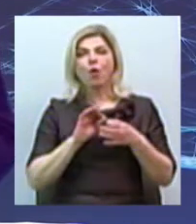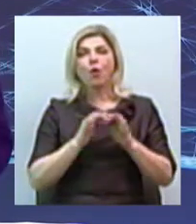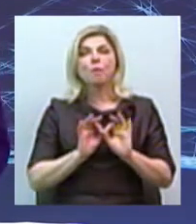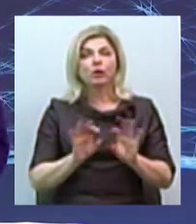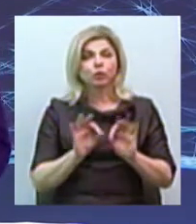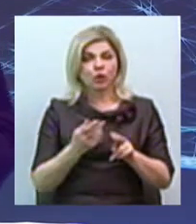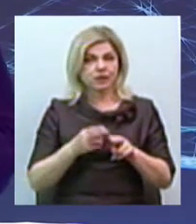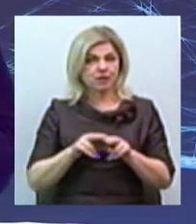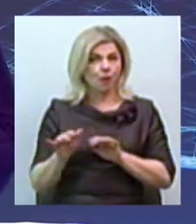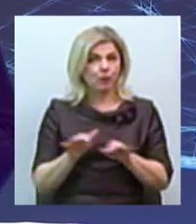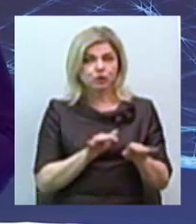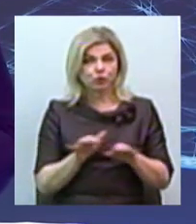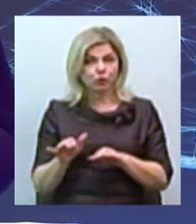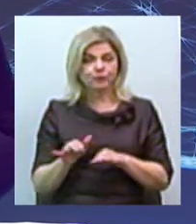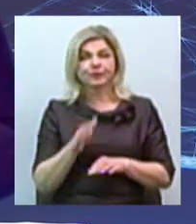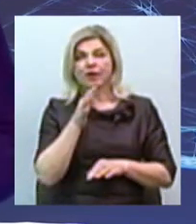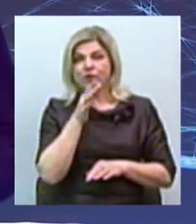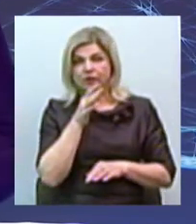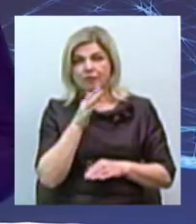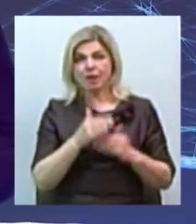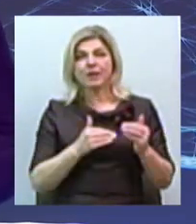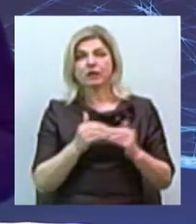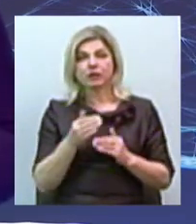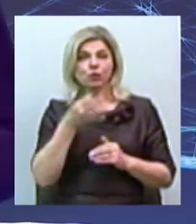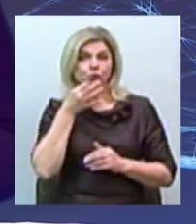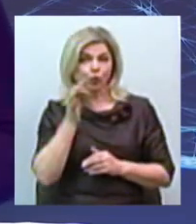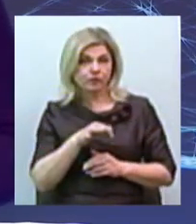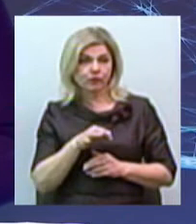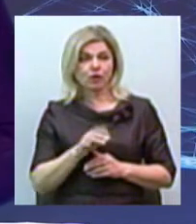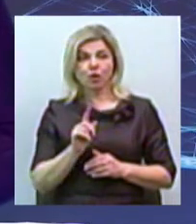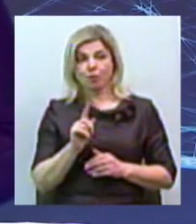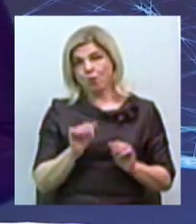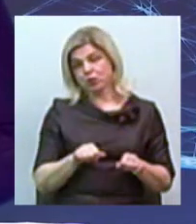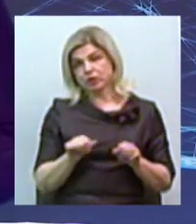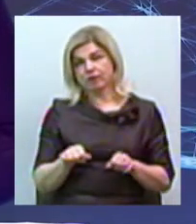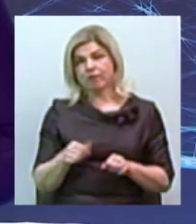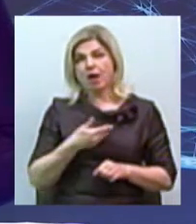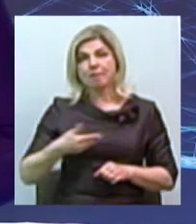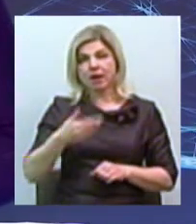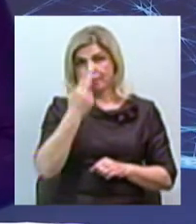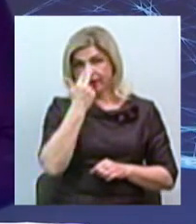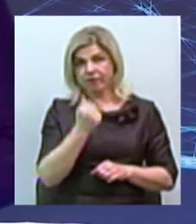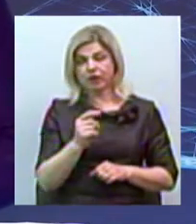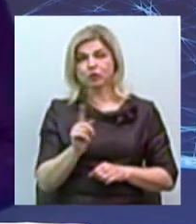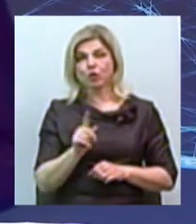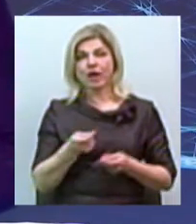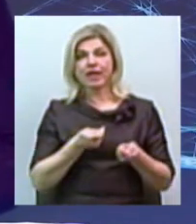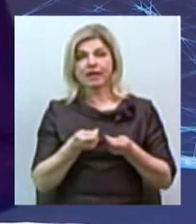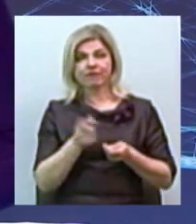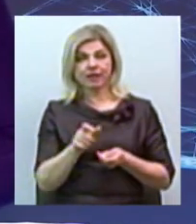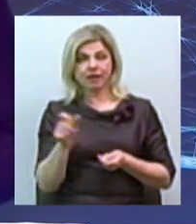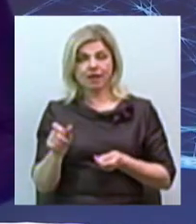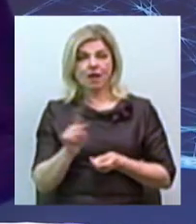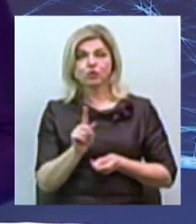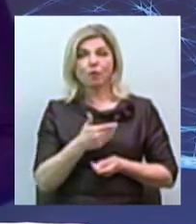цю процедуру під час практичного досвіду. Адже, знаєте, ми ж звикли, керівники, я маю на увазі, що ми